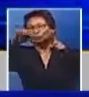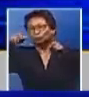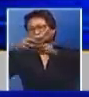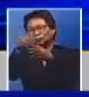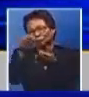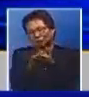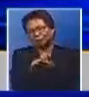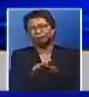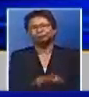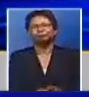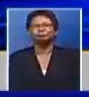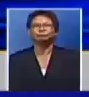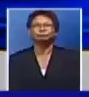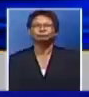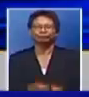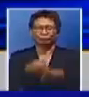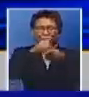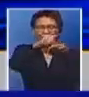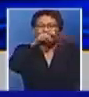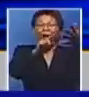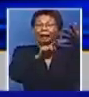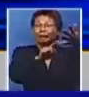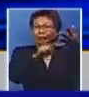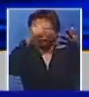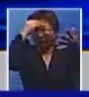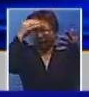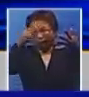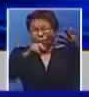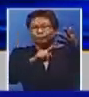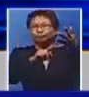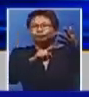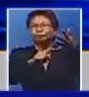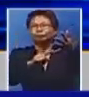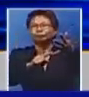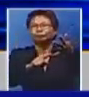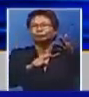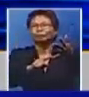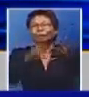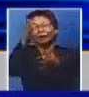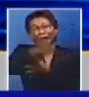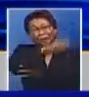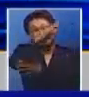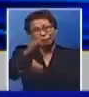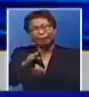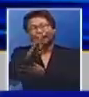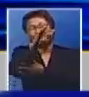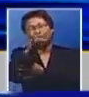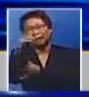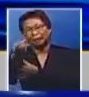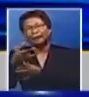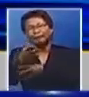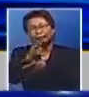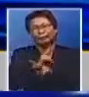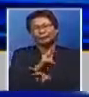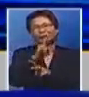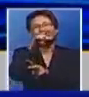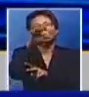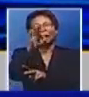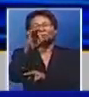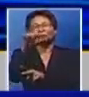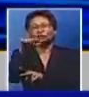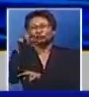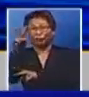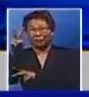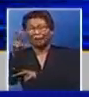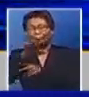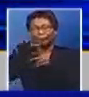RM128.1 juta. Insentif kelima yang diumumkan adalah pelupusan sebahagian baki pinjaman saham Felda Global Ventures,